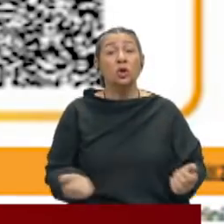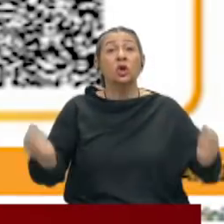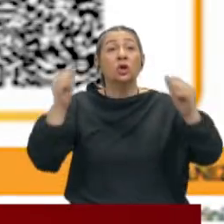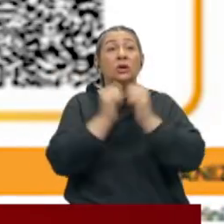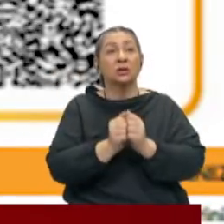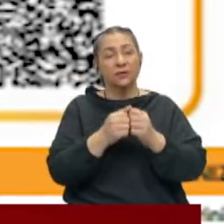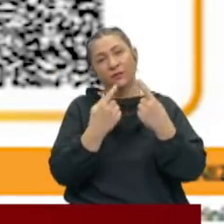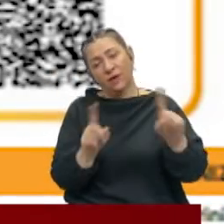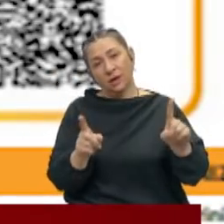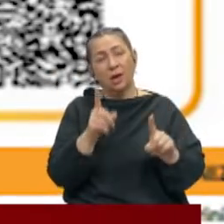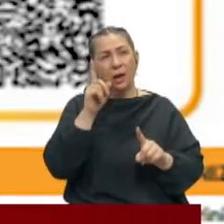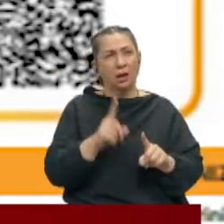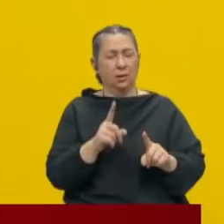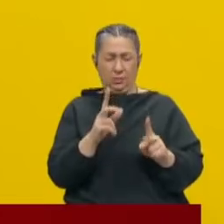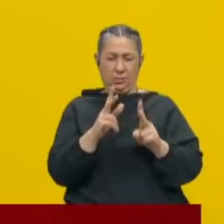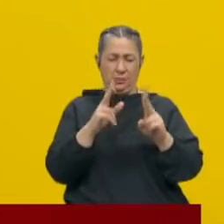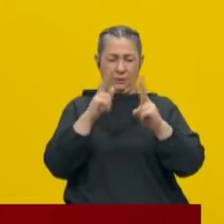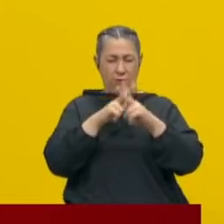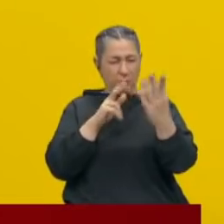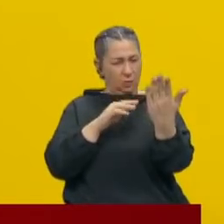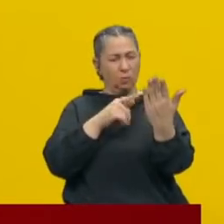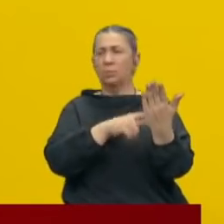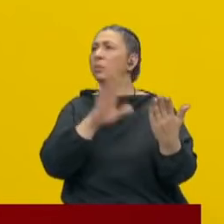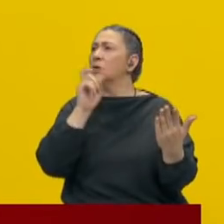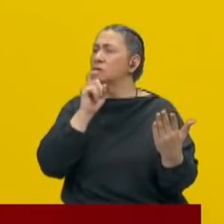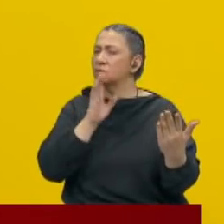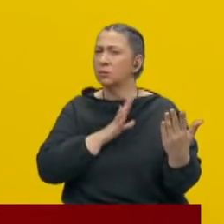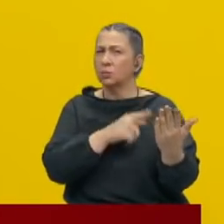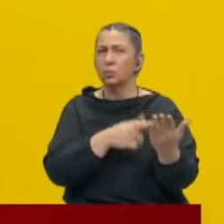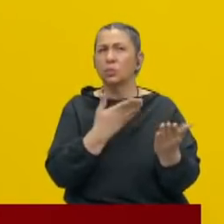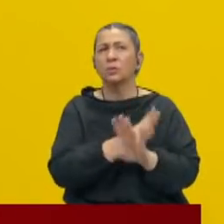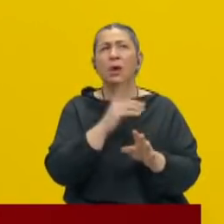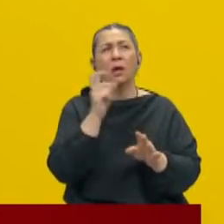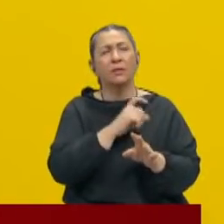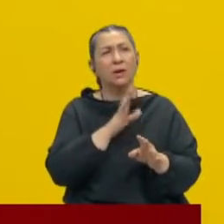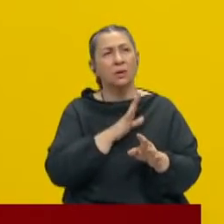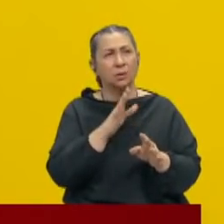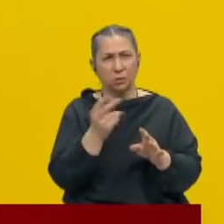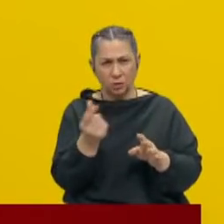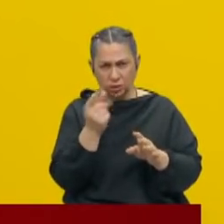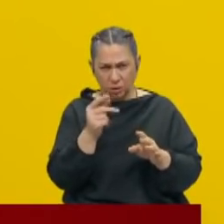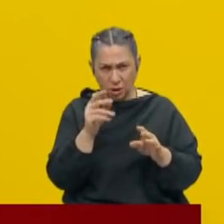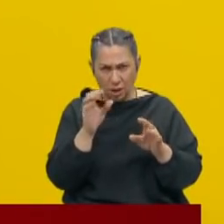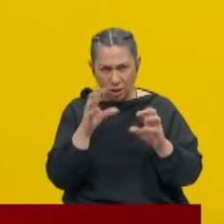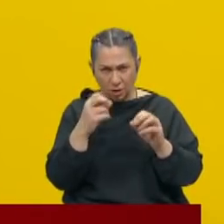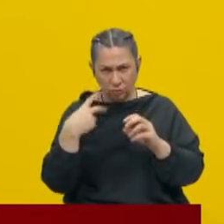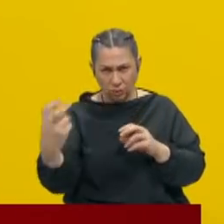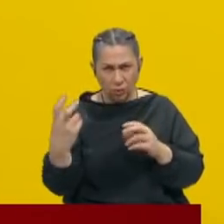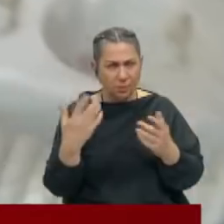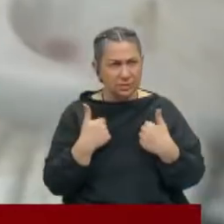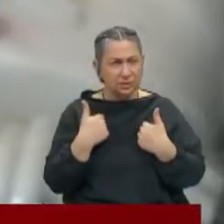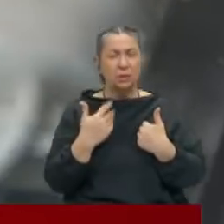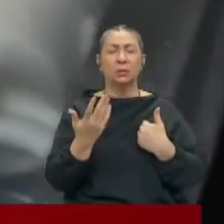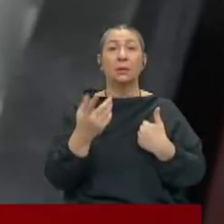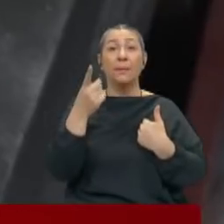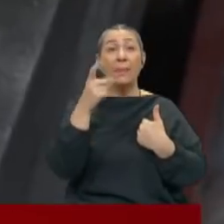bir farkla. Hani ilk başta zaten faturayı alınca şey olduk. Yok ya bunda kesin bir sıkıntı var. Hatta ben şey dedim, kaçak elektrik mi çekiyorlar acaba bizden?